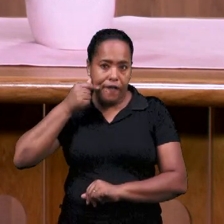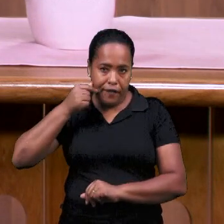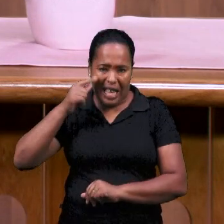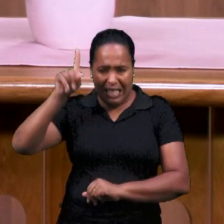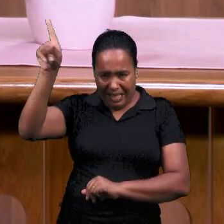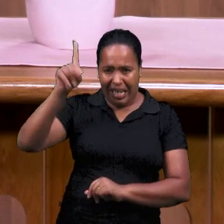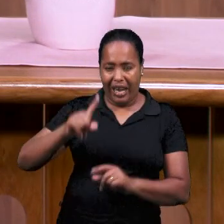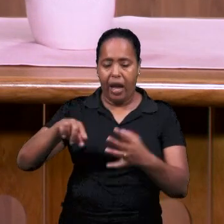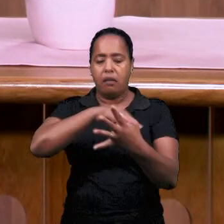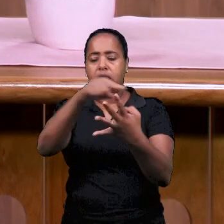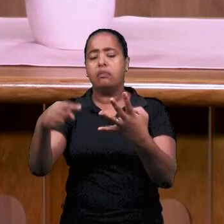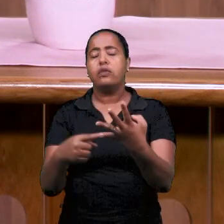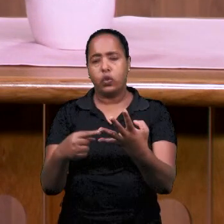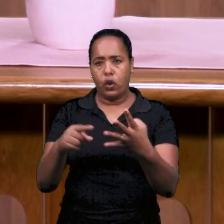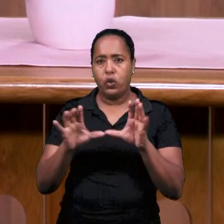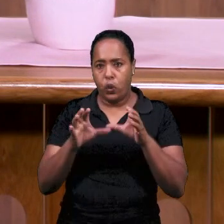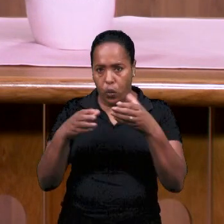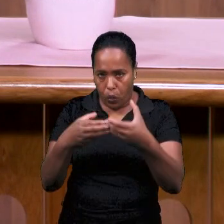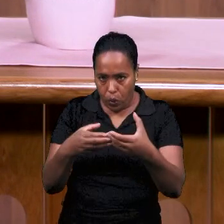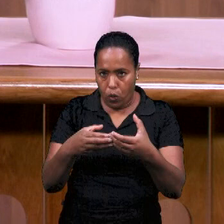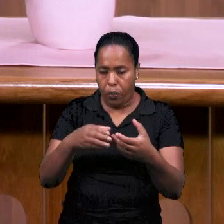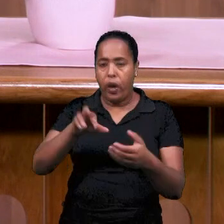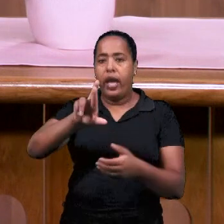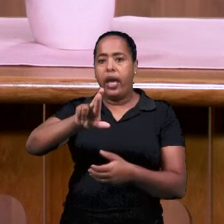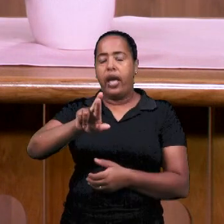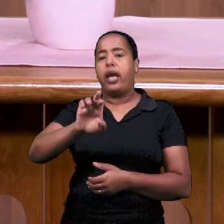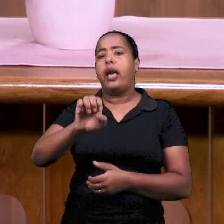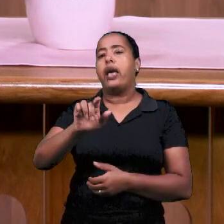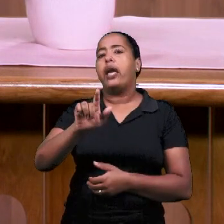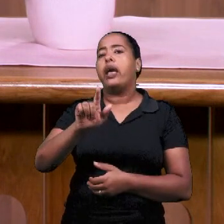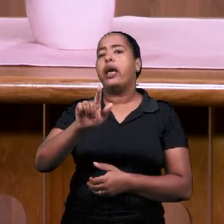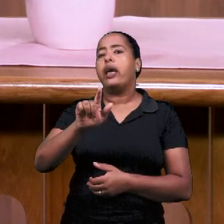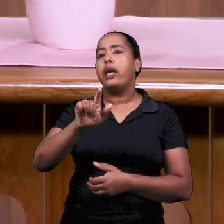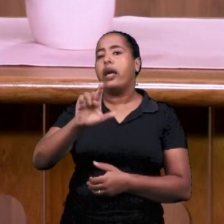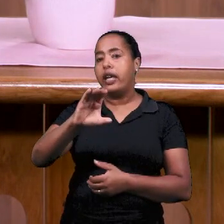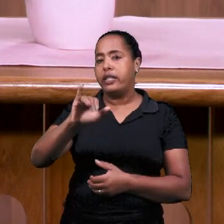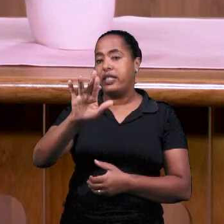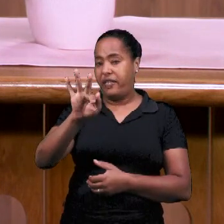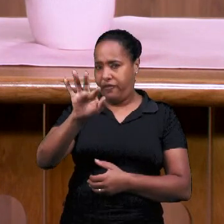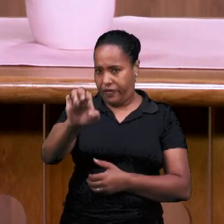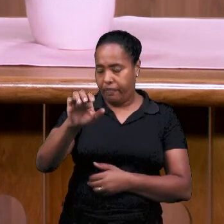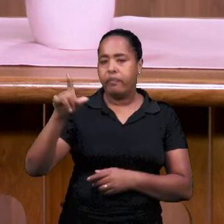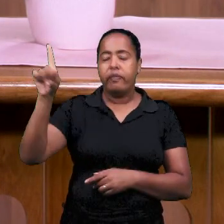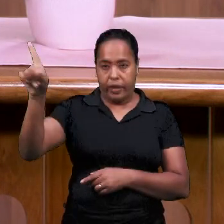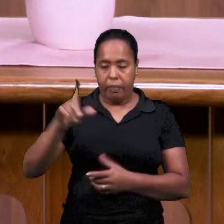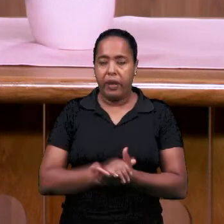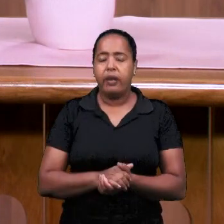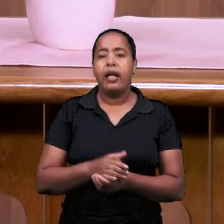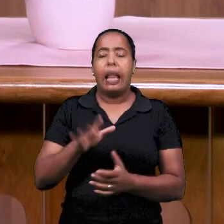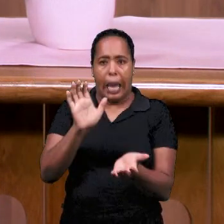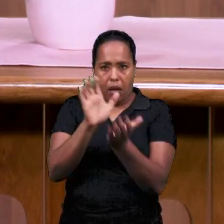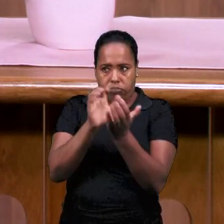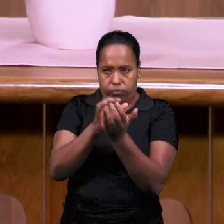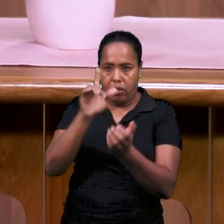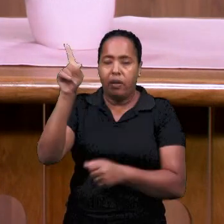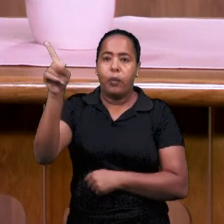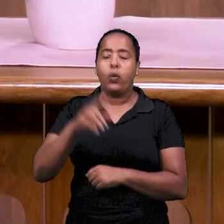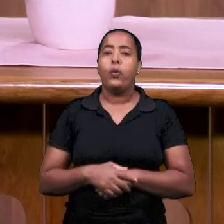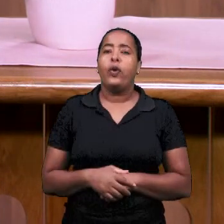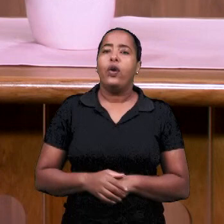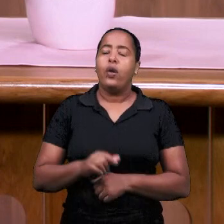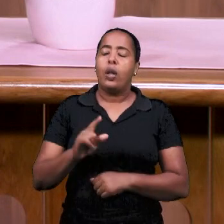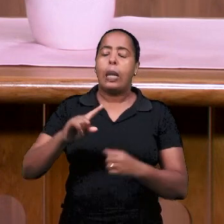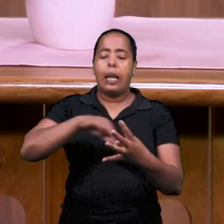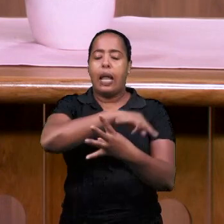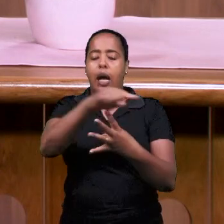un besoin de la chaîne, la programmation sera transmise à 16h. Donc ici,